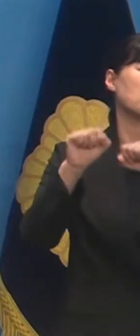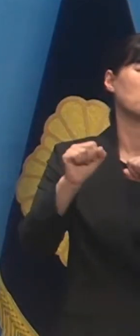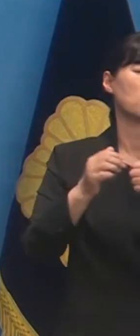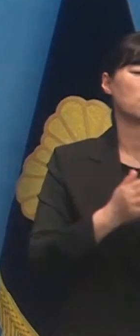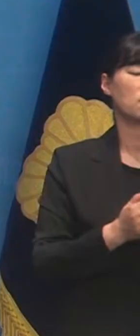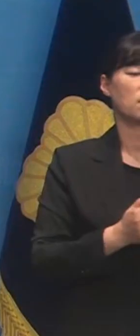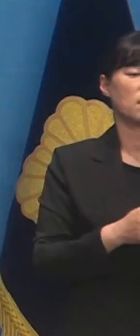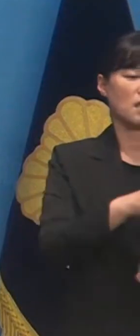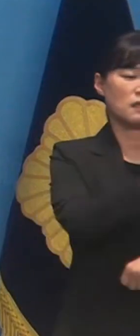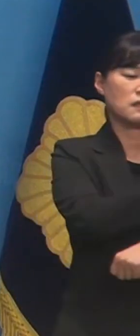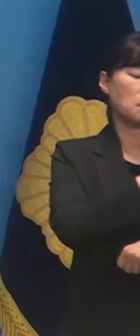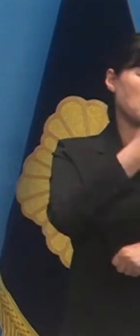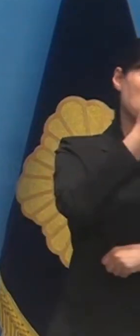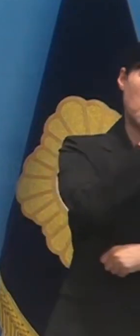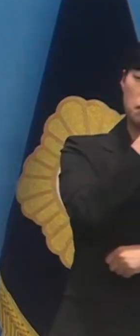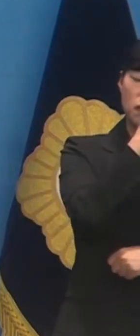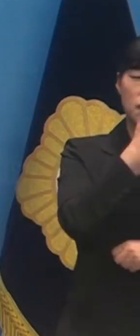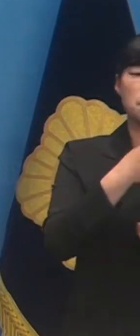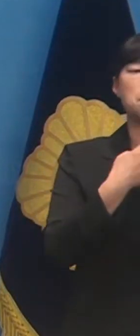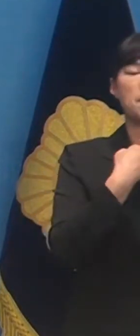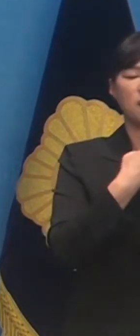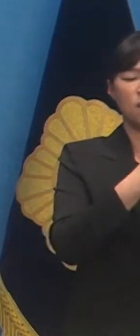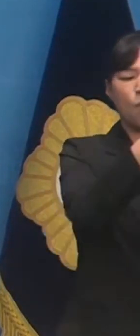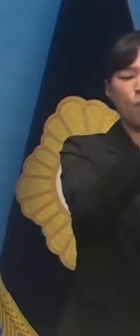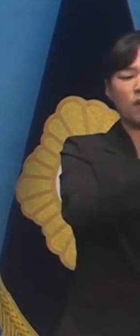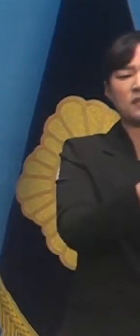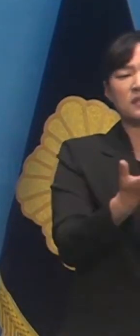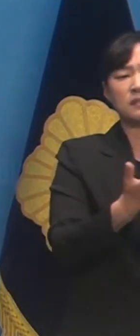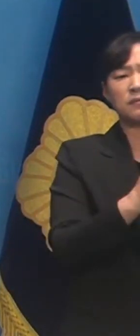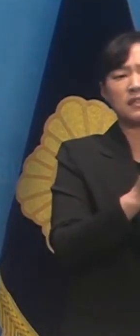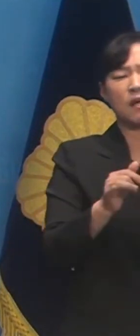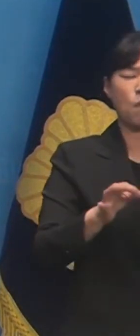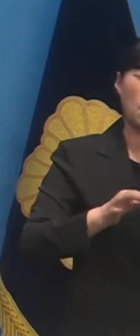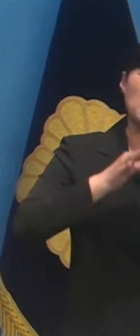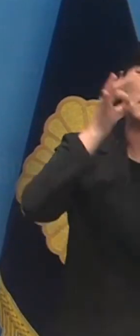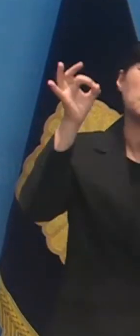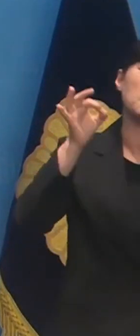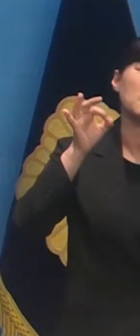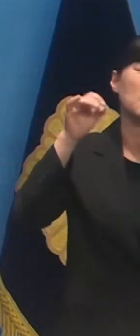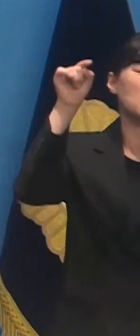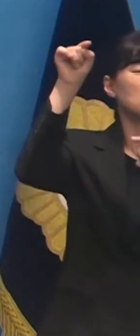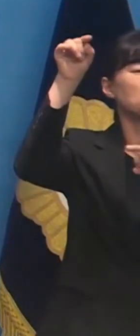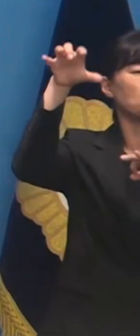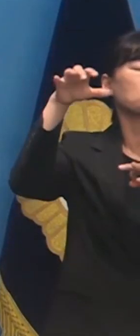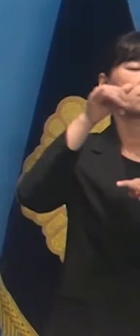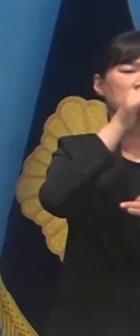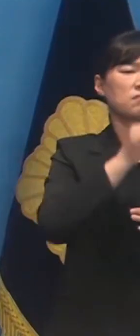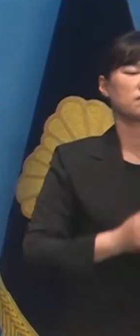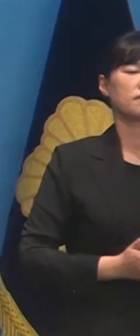이 사회가 외면형 하청 노동자의 외침이 그 하늘 위에 매달려 있습니다.